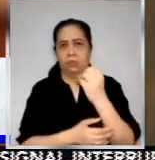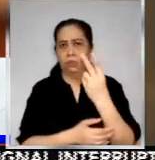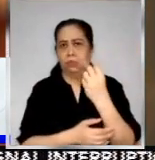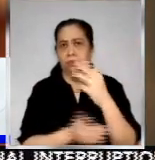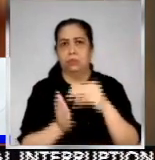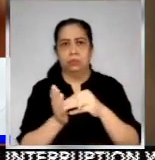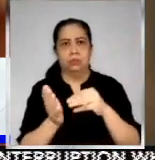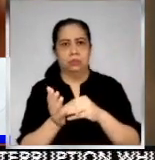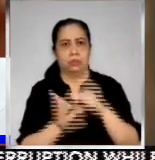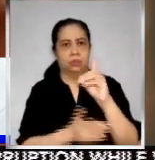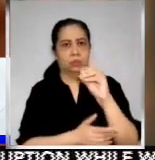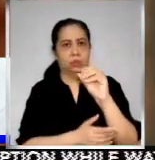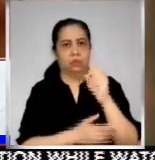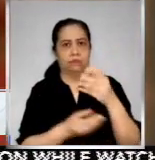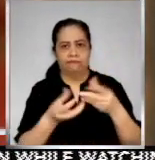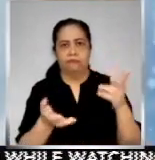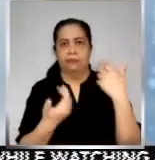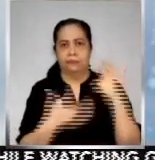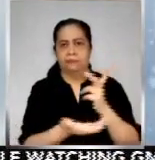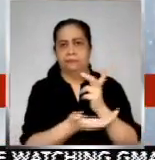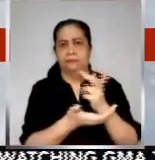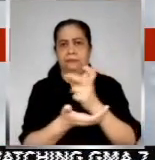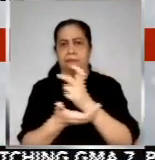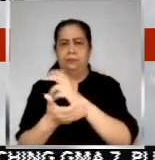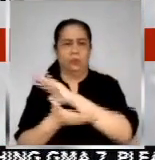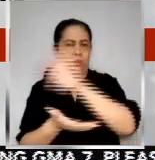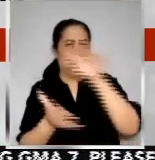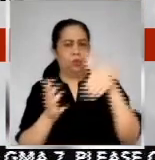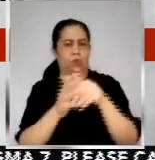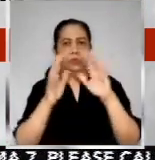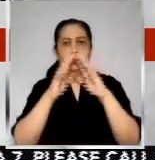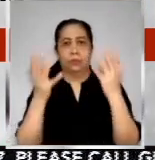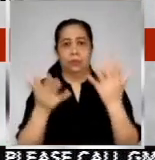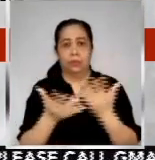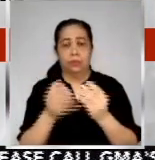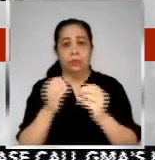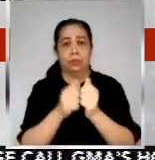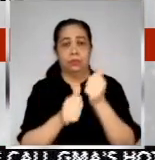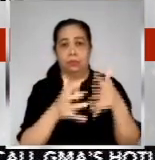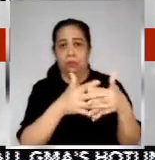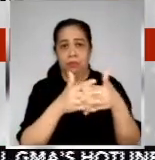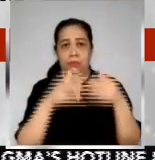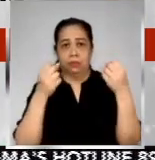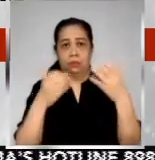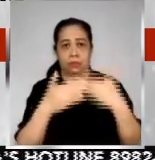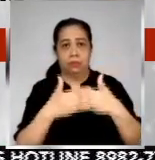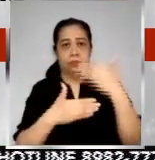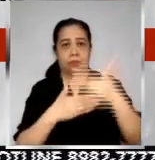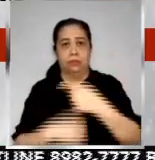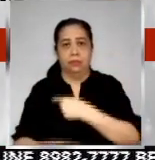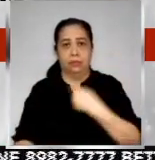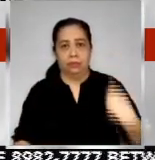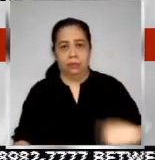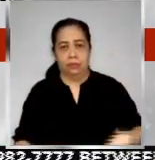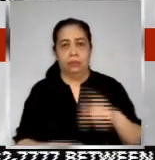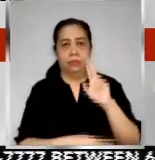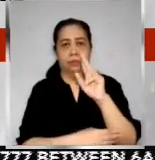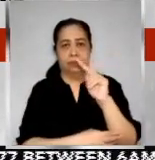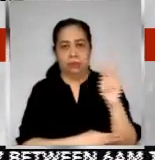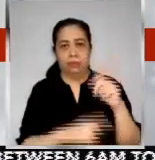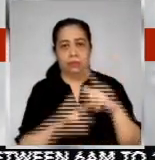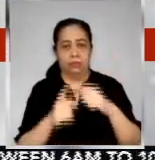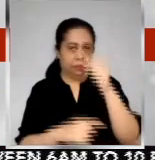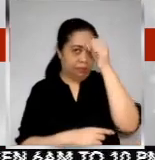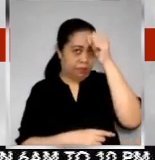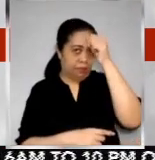bakuna ang naiturok na sa buong mundo. Pinakamarami sa Amerika, na sinundan ng China, United Kingdom, India at